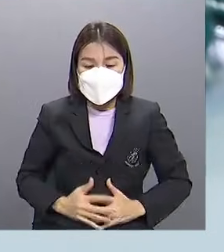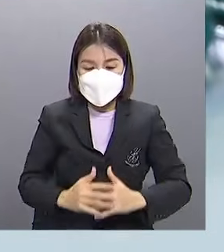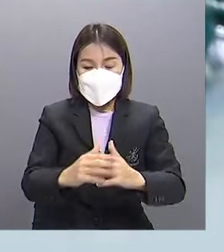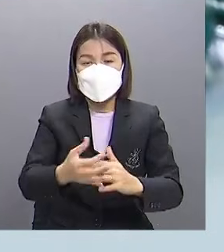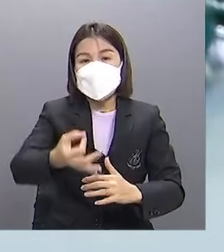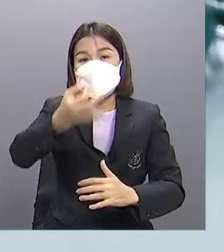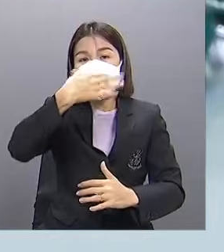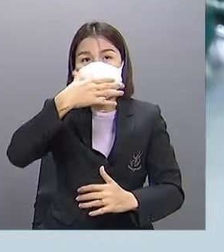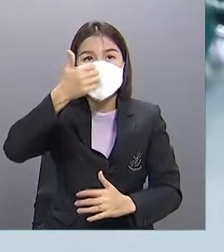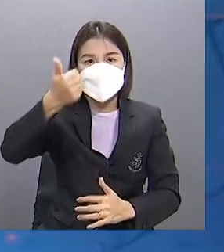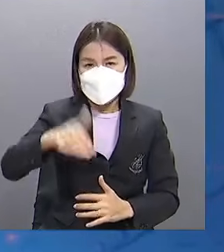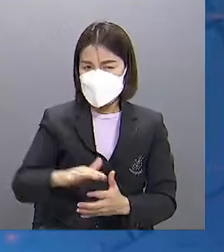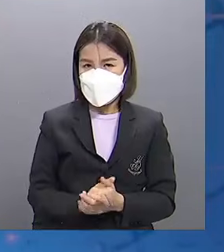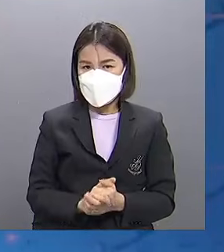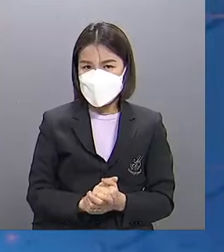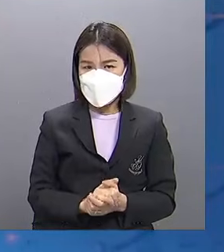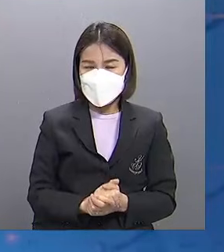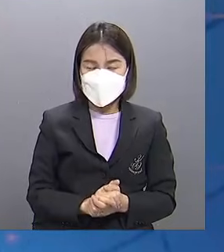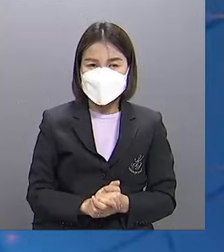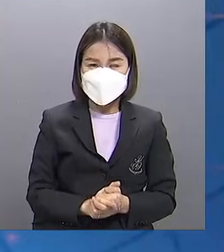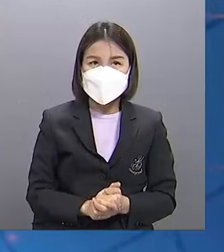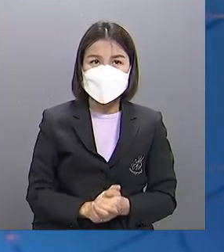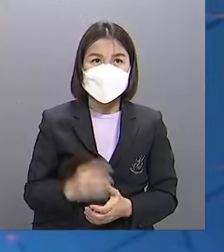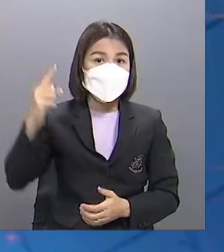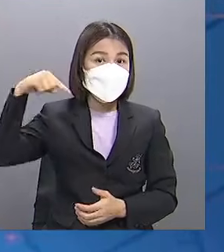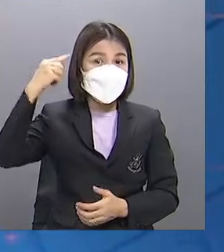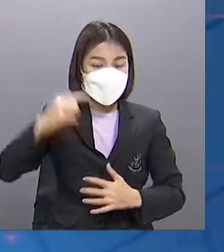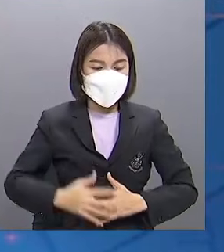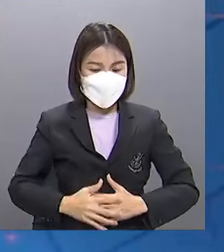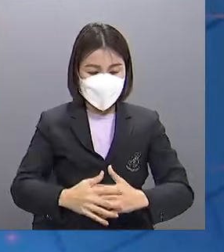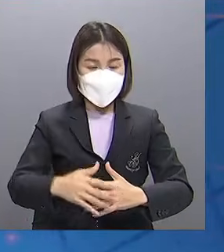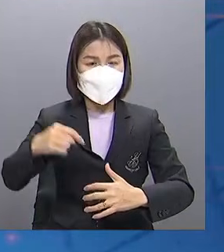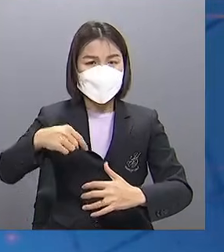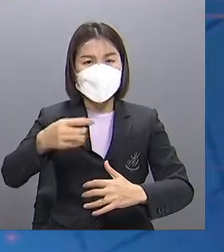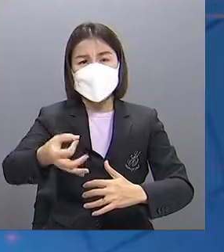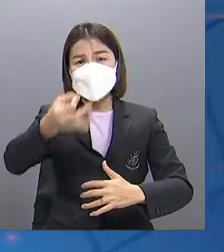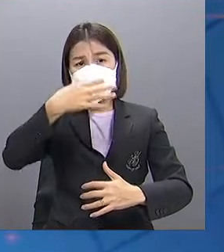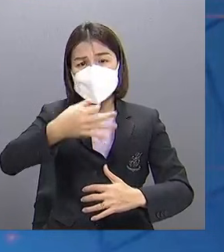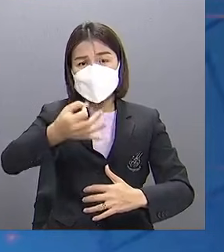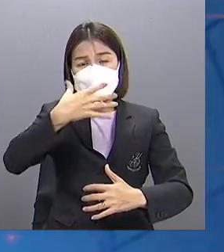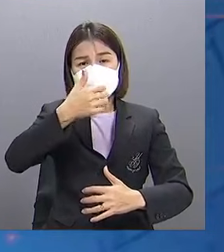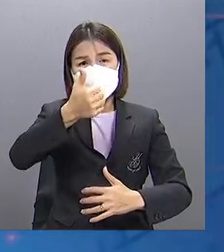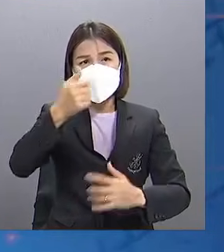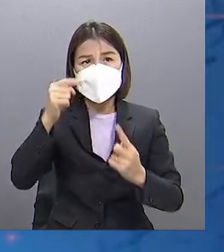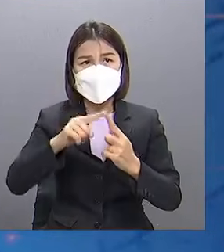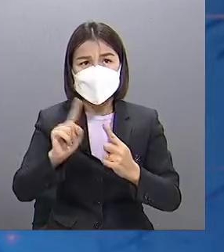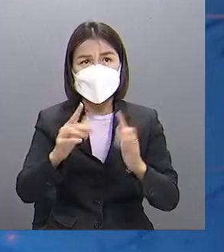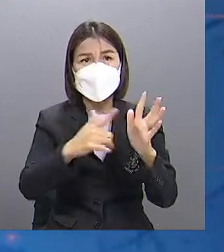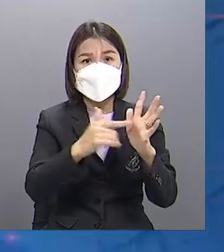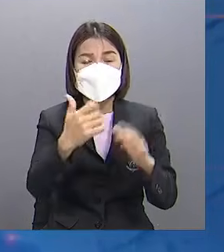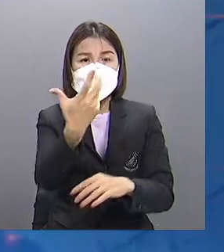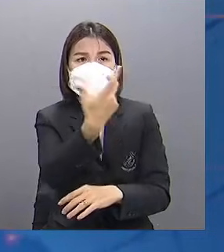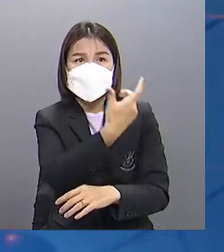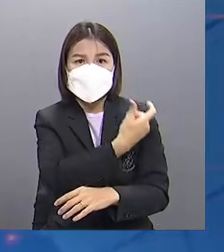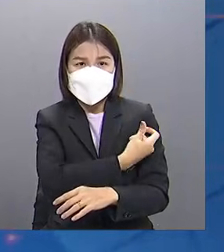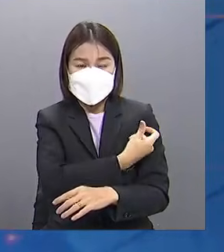ครับผู้หญิงตั้งครรภ์เดี๋ยวนี้คือมียาตัวเดียวที่ทางการแพทย์เราใช้ก็คือต้องเป็นยาฉีดที่อยู่ในโรงพยาบาลนะครับตอน